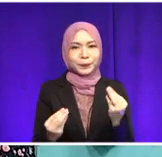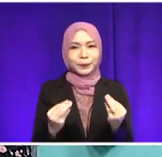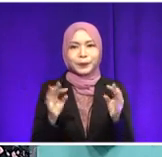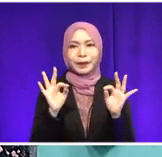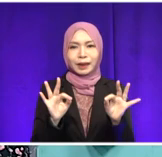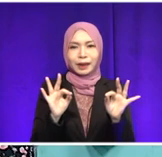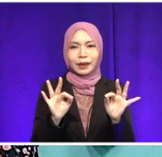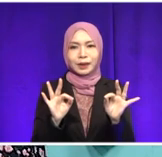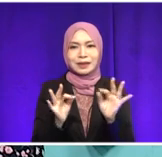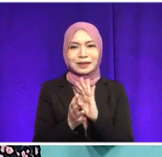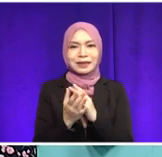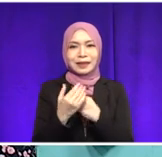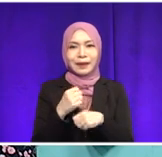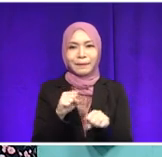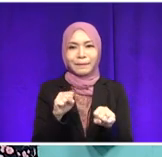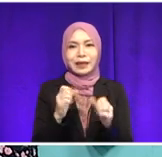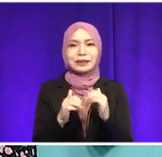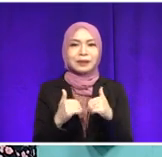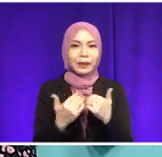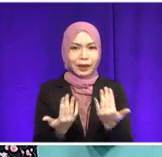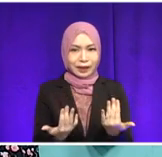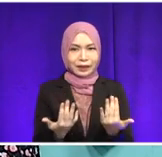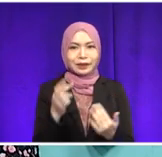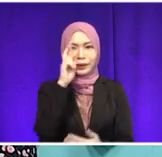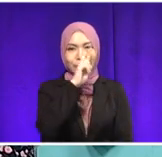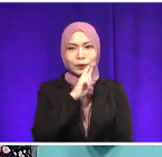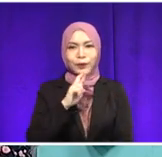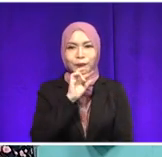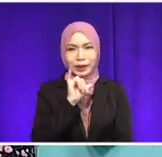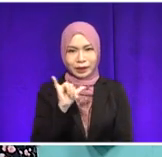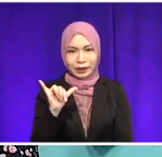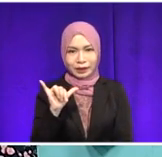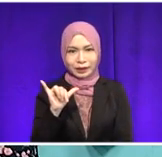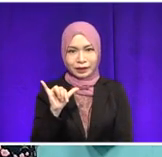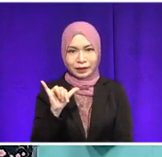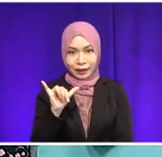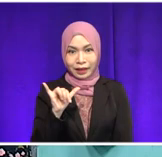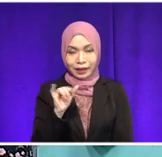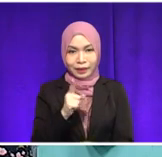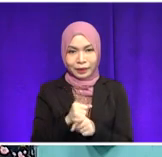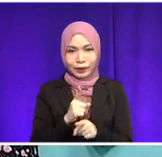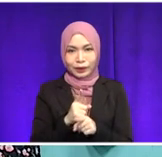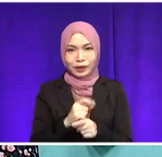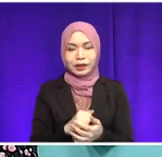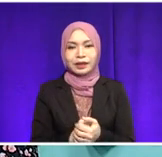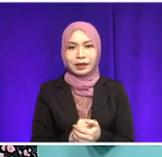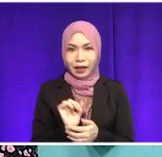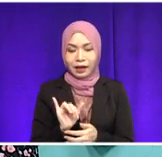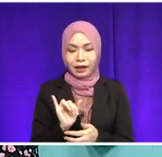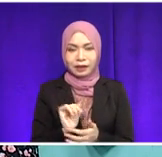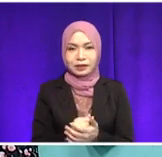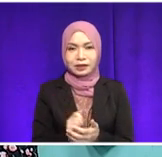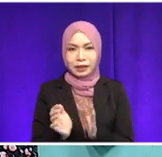akhirnya kita akan membuat Prototype itu nanti kita akan buat pengujian Nah jadi bila di peringkat